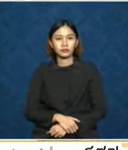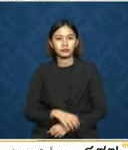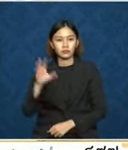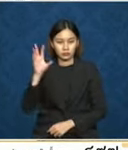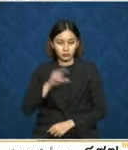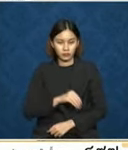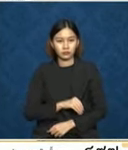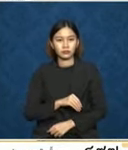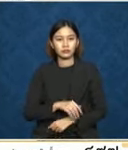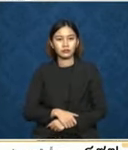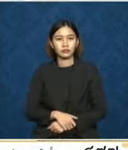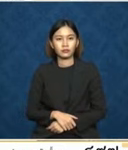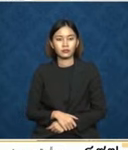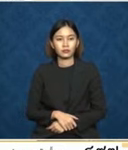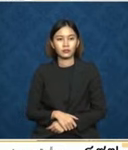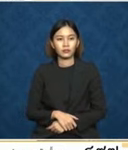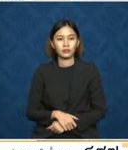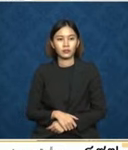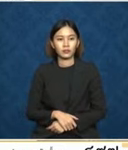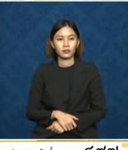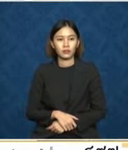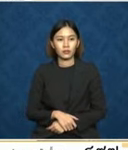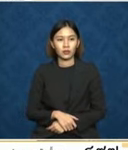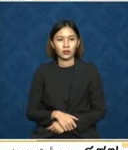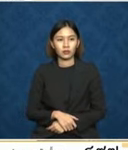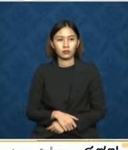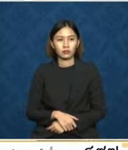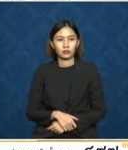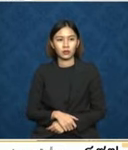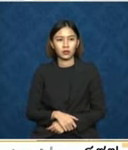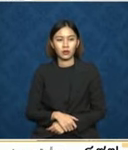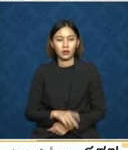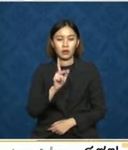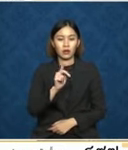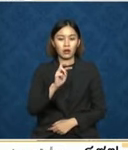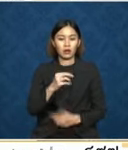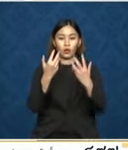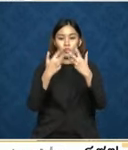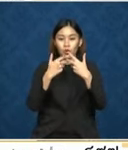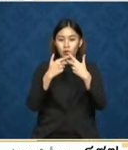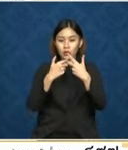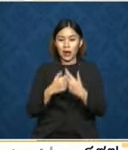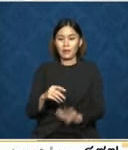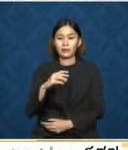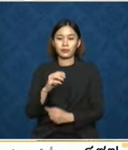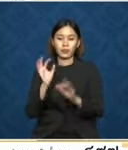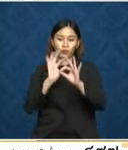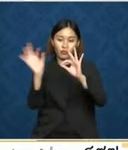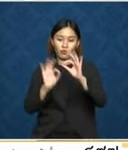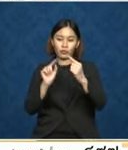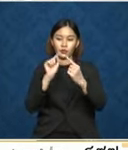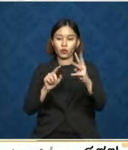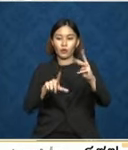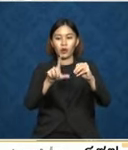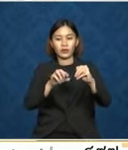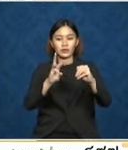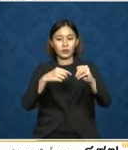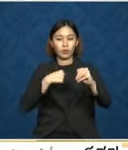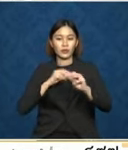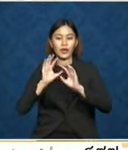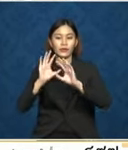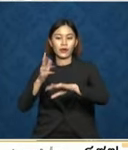ท่านประธานในเมื่อกรมโรงงานอุตสาหกรรมอ้างอิงถึงมาตรา 26แห่งพรบโรงงานผมเลยอยากฝากท่านประธานไปยังคณะกรรมการ